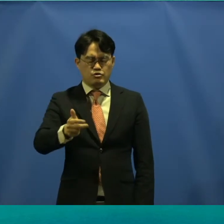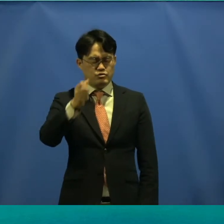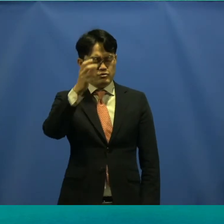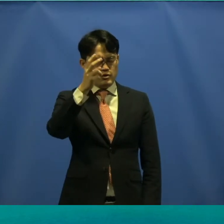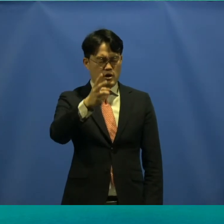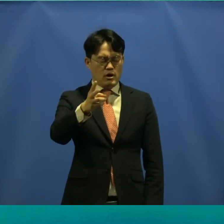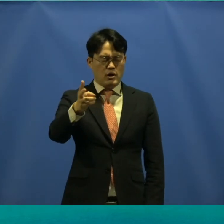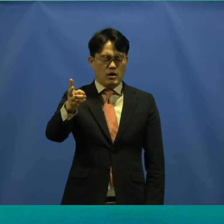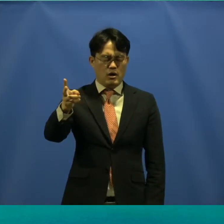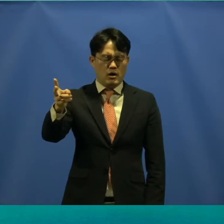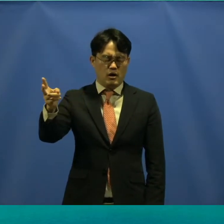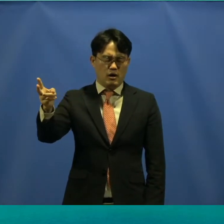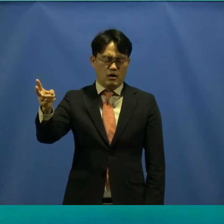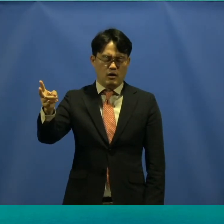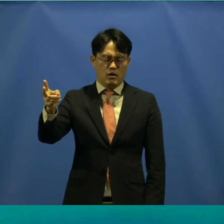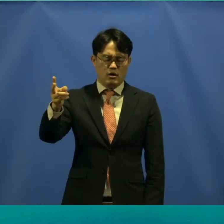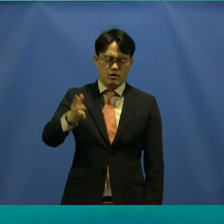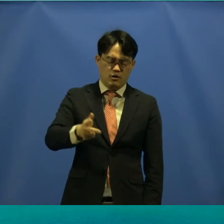주여,